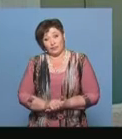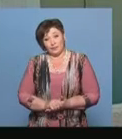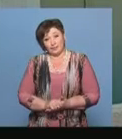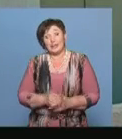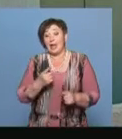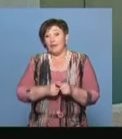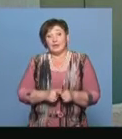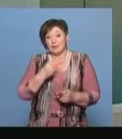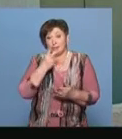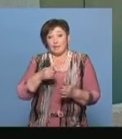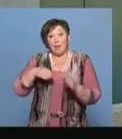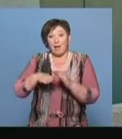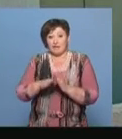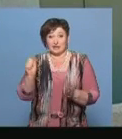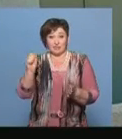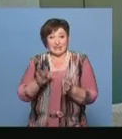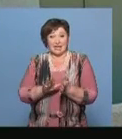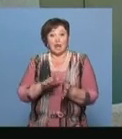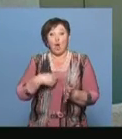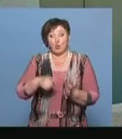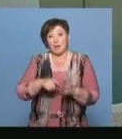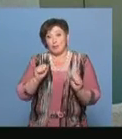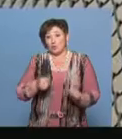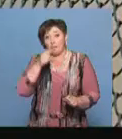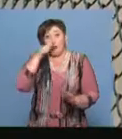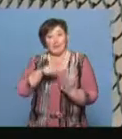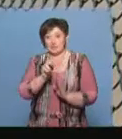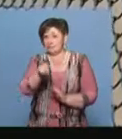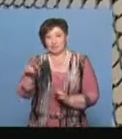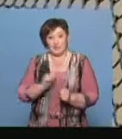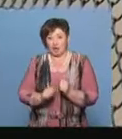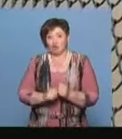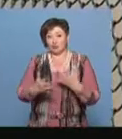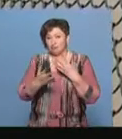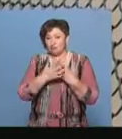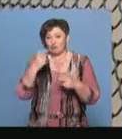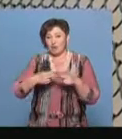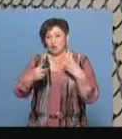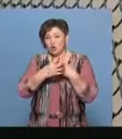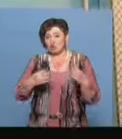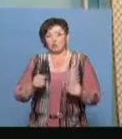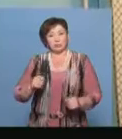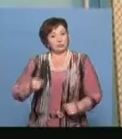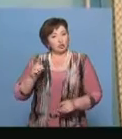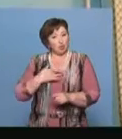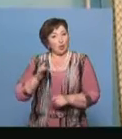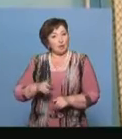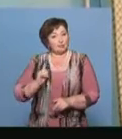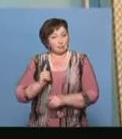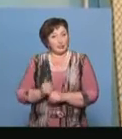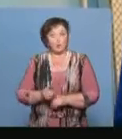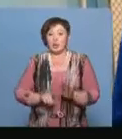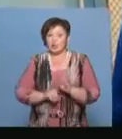В этот неприметный подвальчик в самом центре города попасть может далеко не каждый. На входе железные решетки, сразу за ними строгая сотрудница, которая сначала